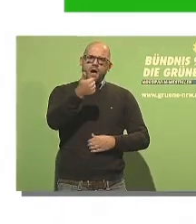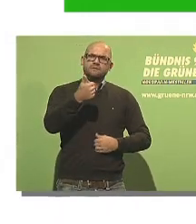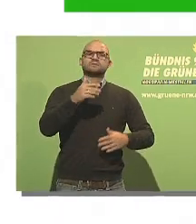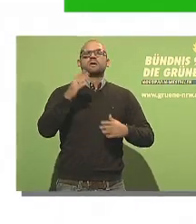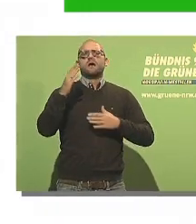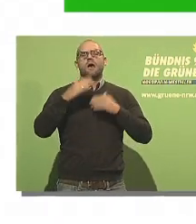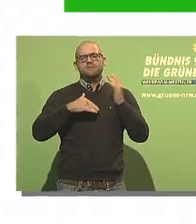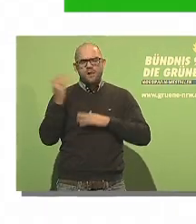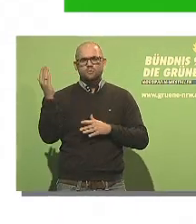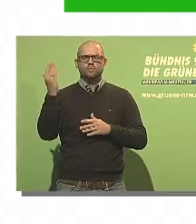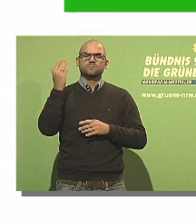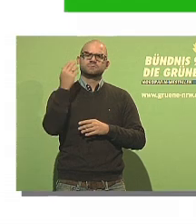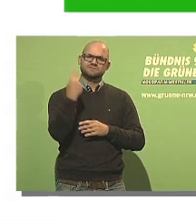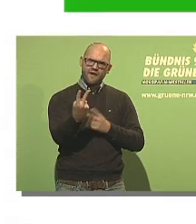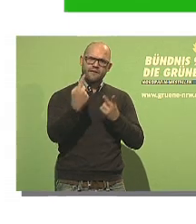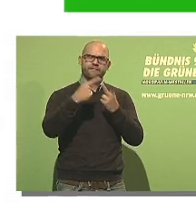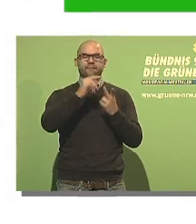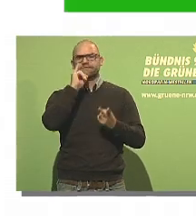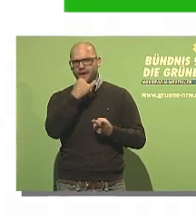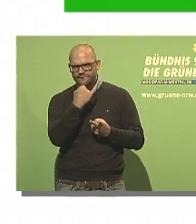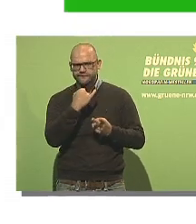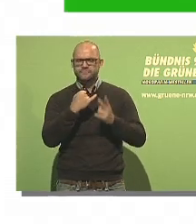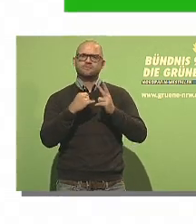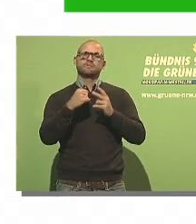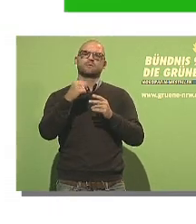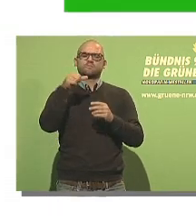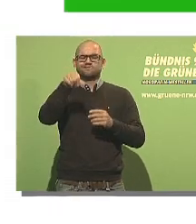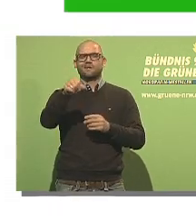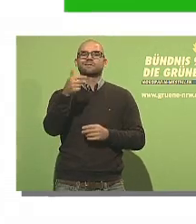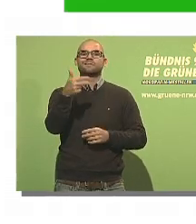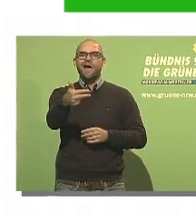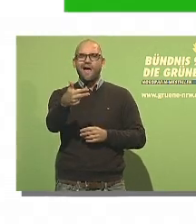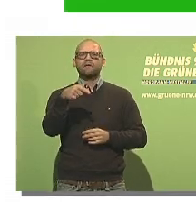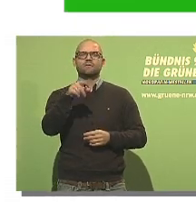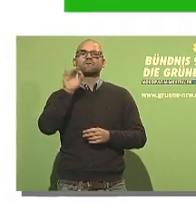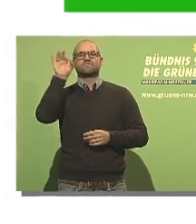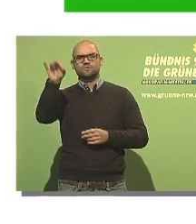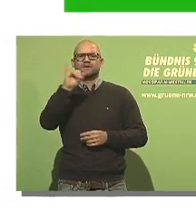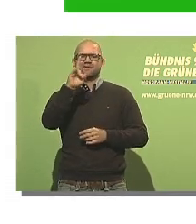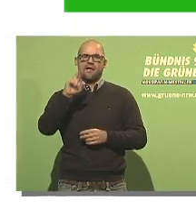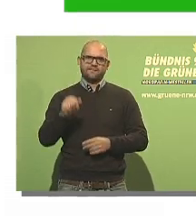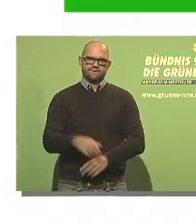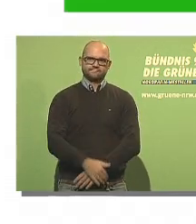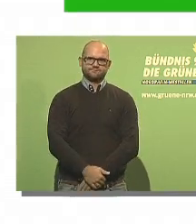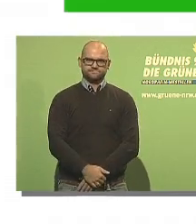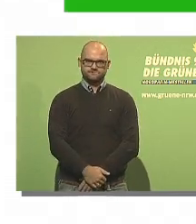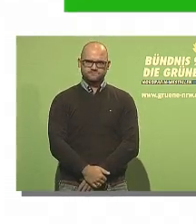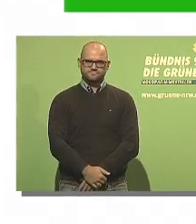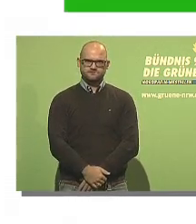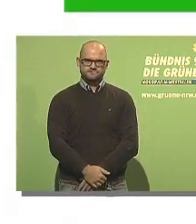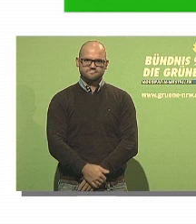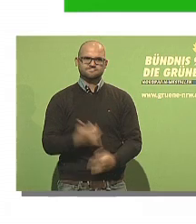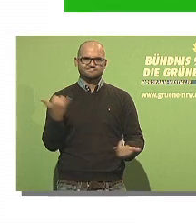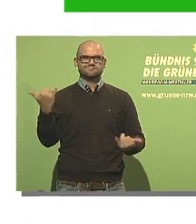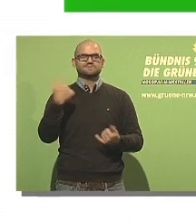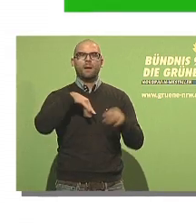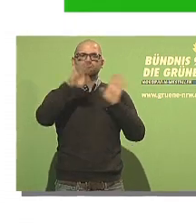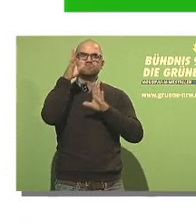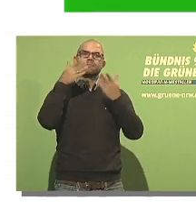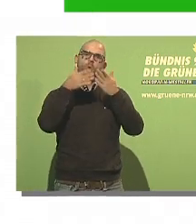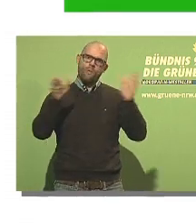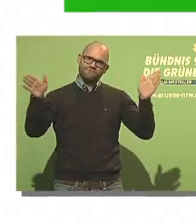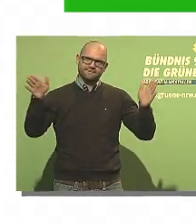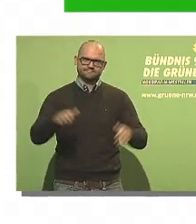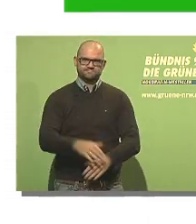mit 2 eure Nein-Stimme abgebt und mit 3 für Irene Mihalic stimmt. Ich erkläre die Abstimmung für eröffnet.